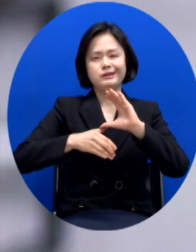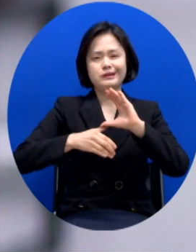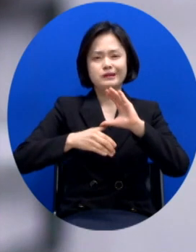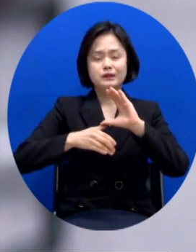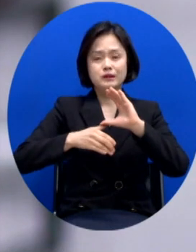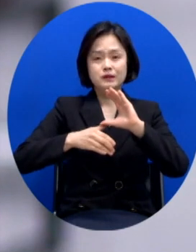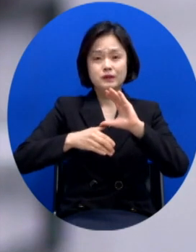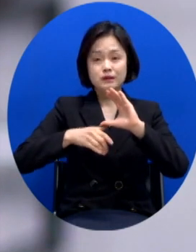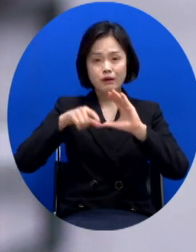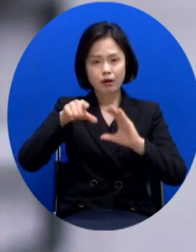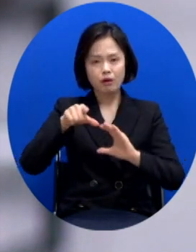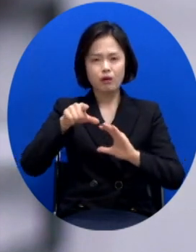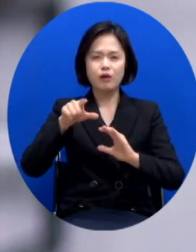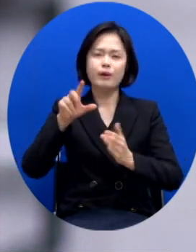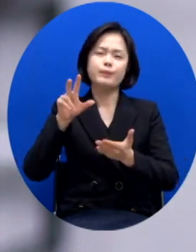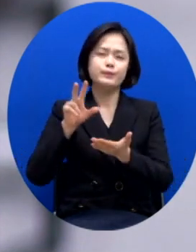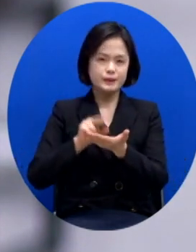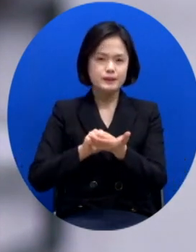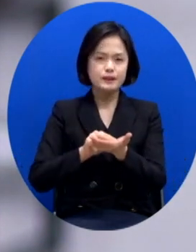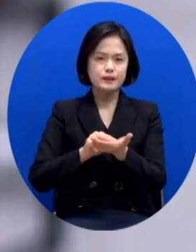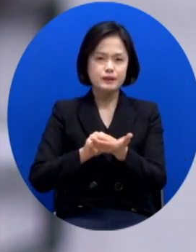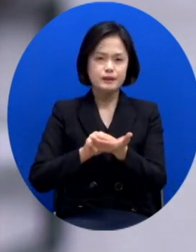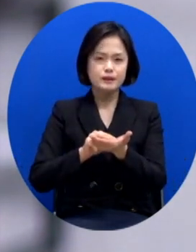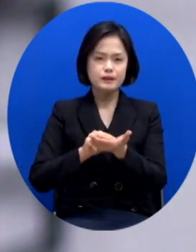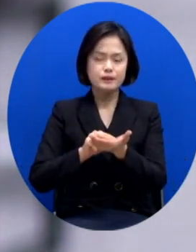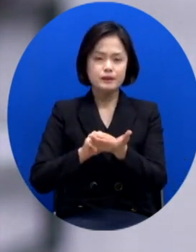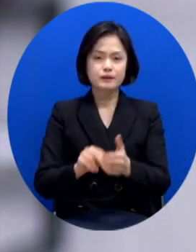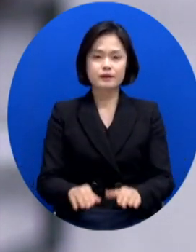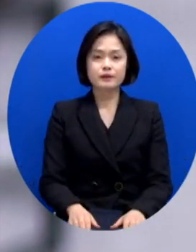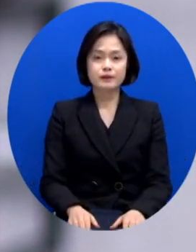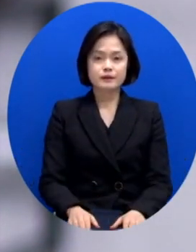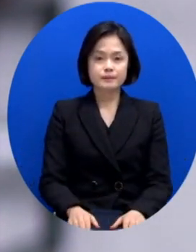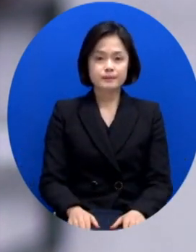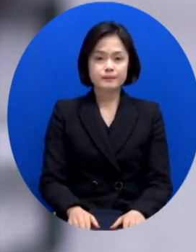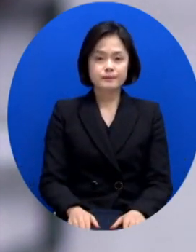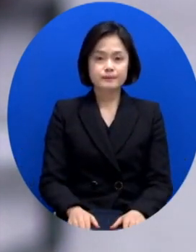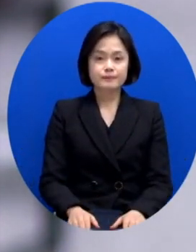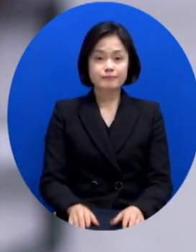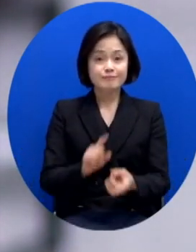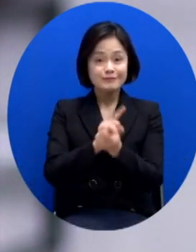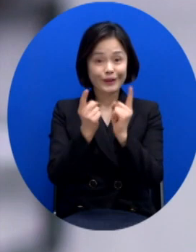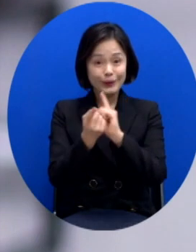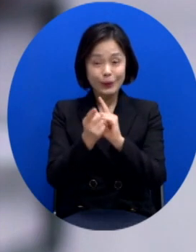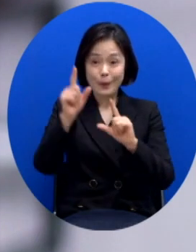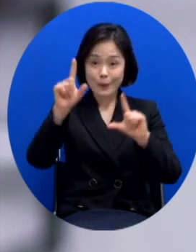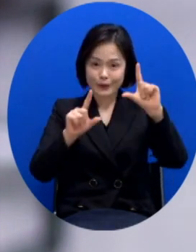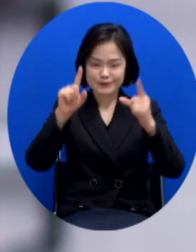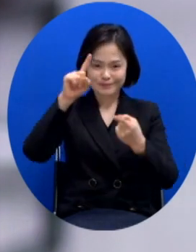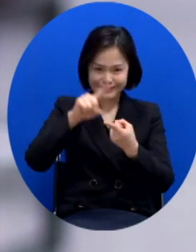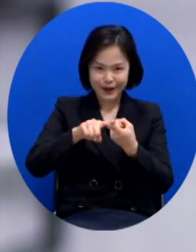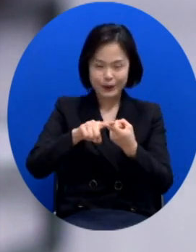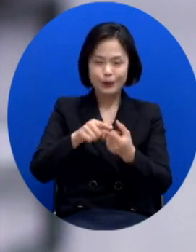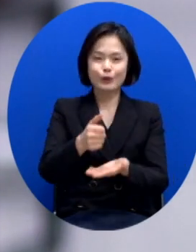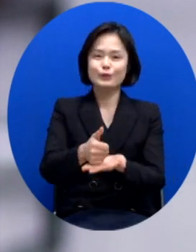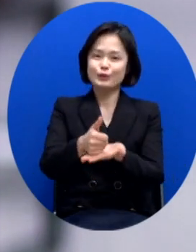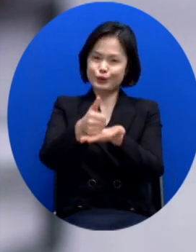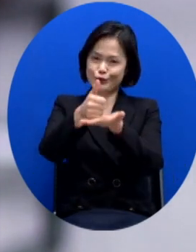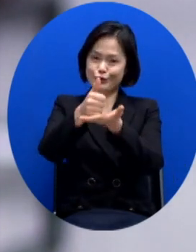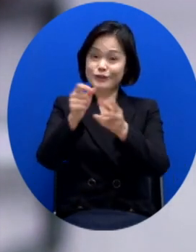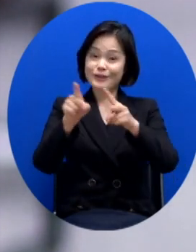그것이 가장 큰 문제입니다 있는 그대로 서로를 존중하고 이해하는 연